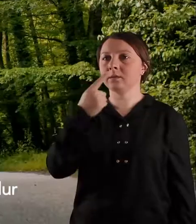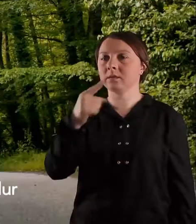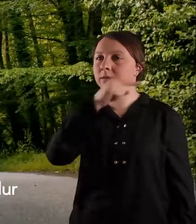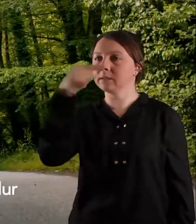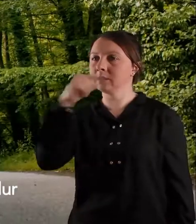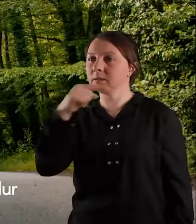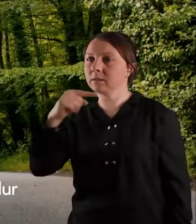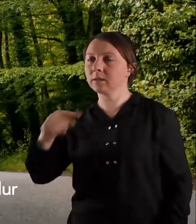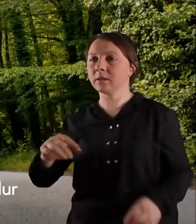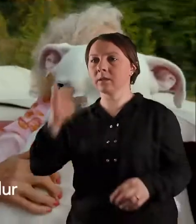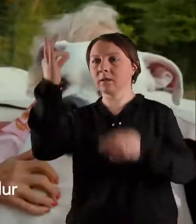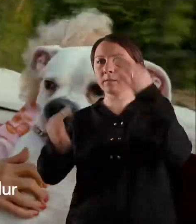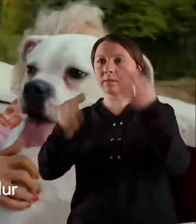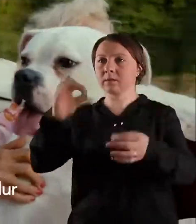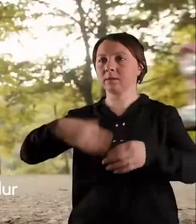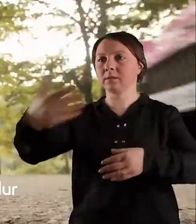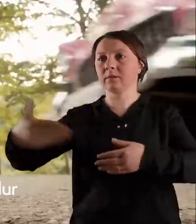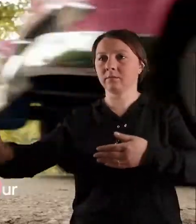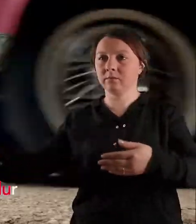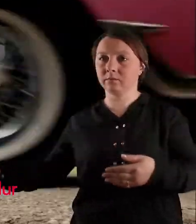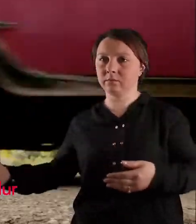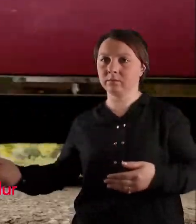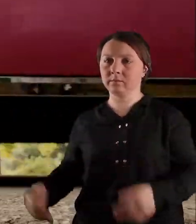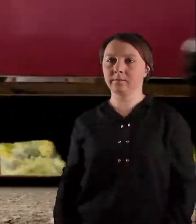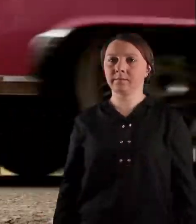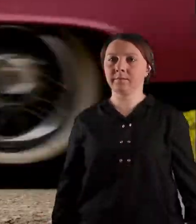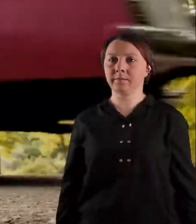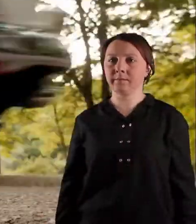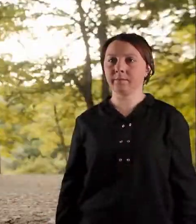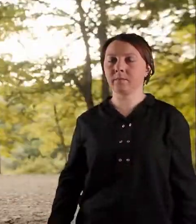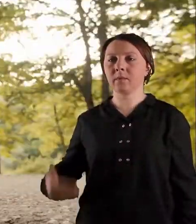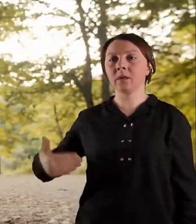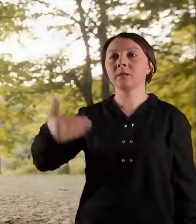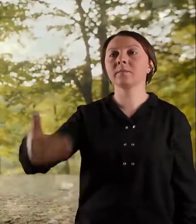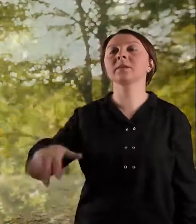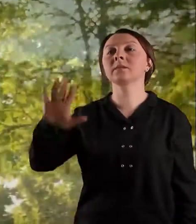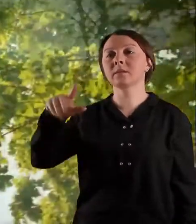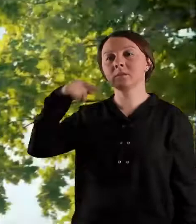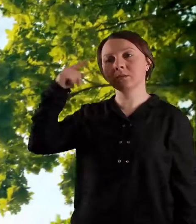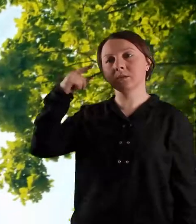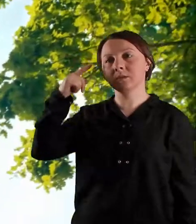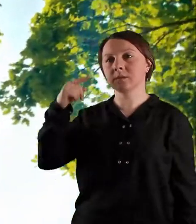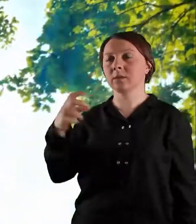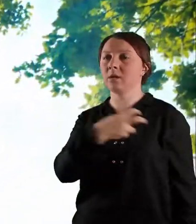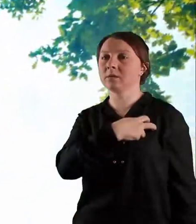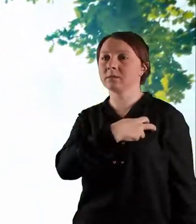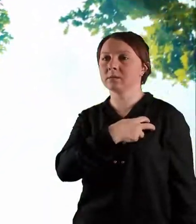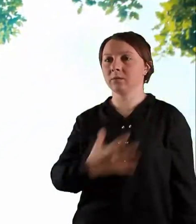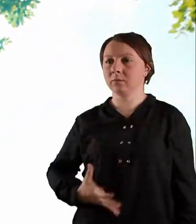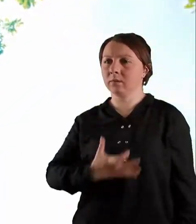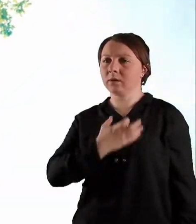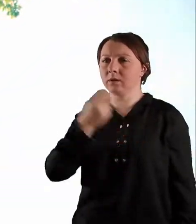İhanetin dizelerinde damlalar savrulur. Geçmez sanırsın